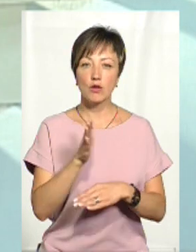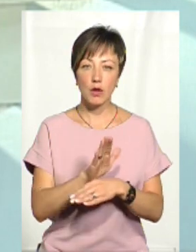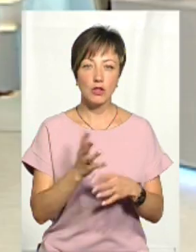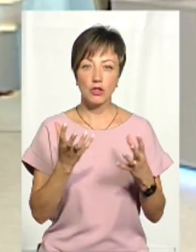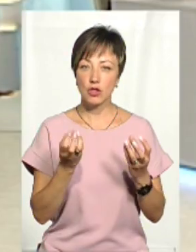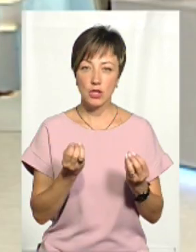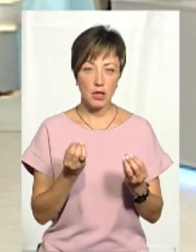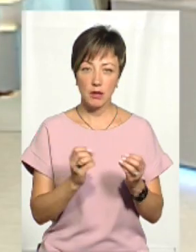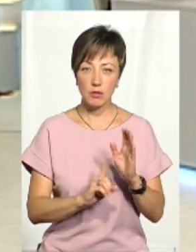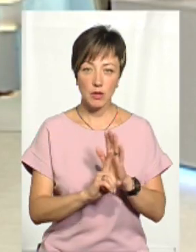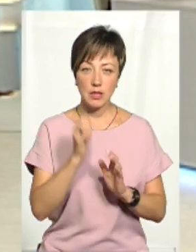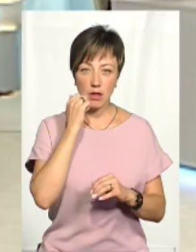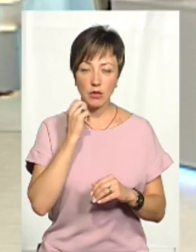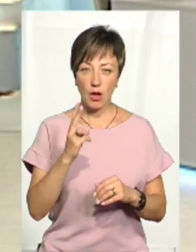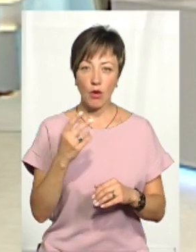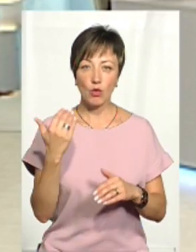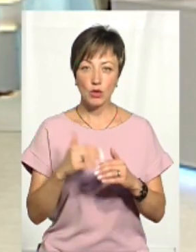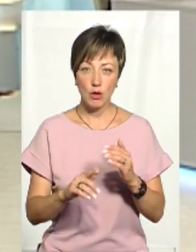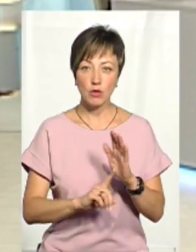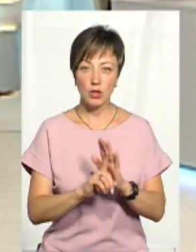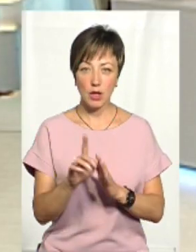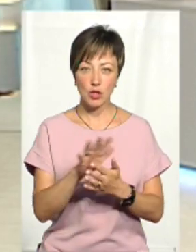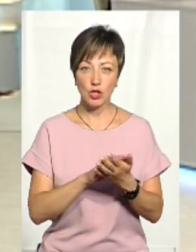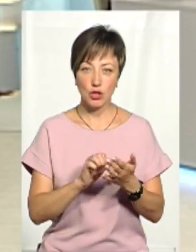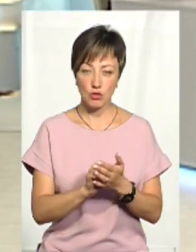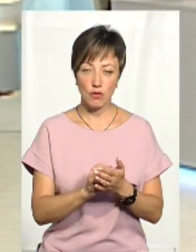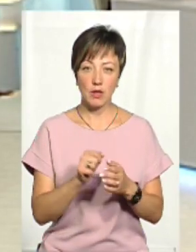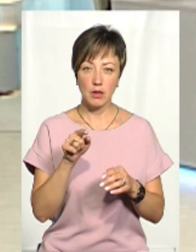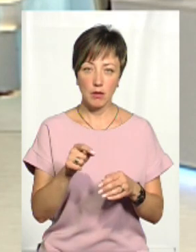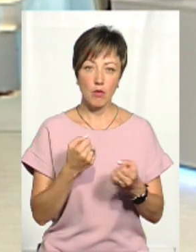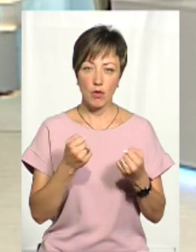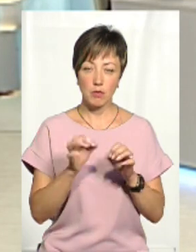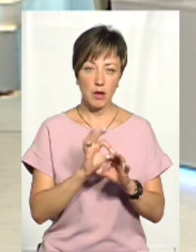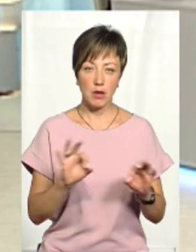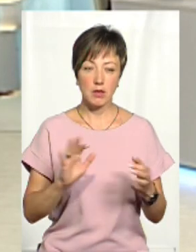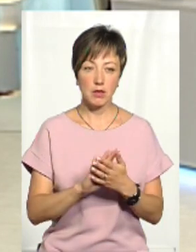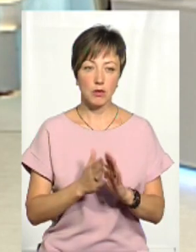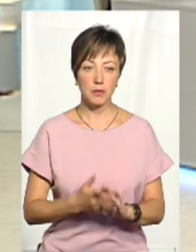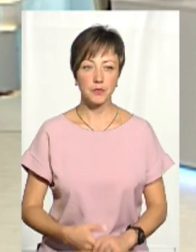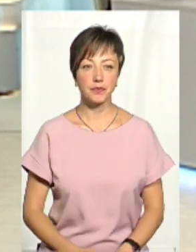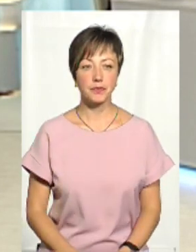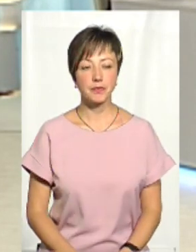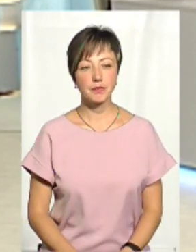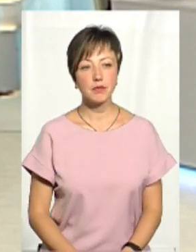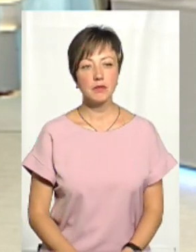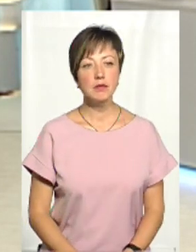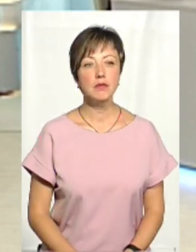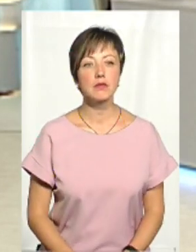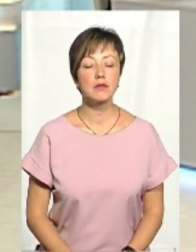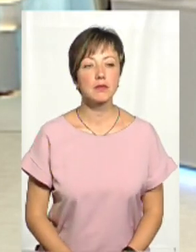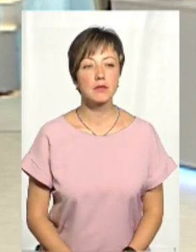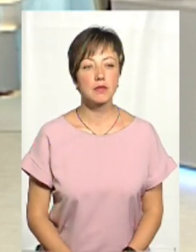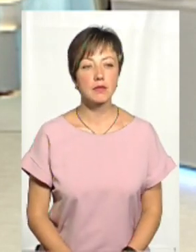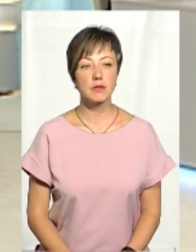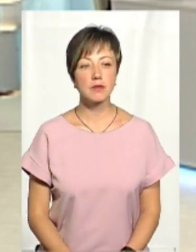розпорядження ще не запровадили у Старокостянтинові, а вони вже починають знищувати гнізда. Прекрасна ситуація. І